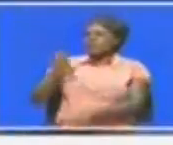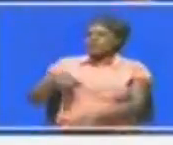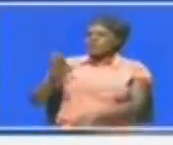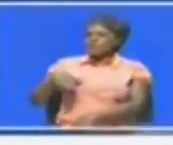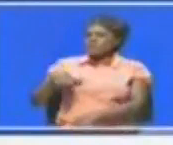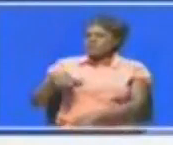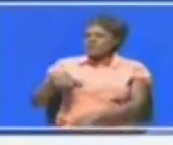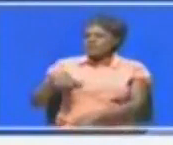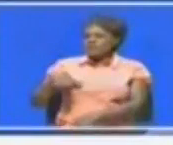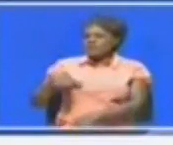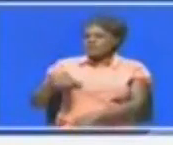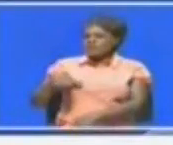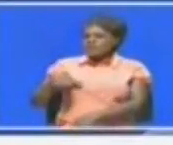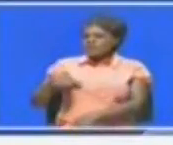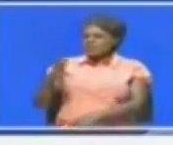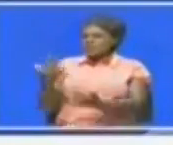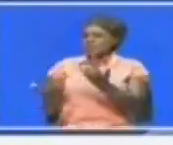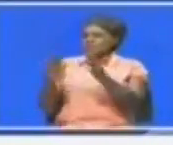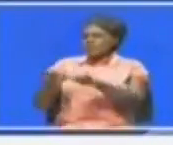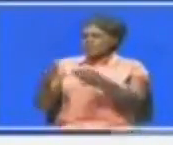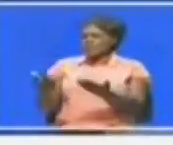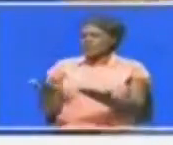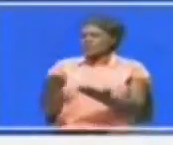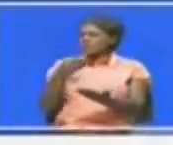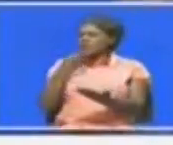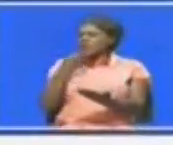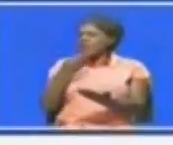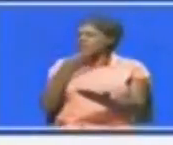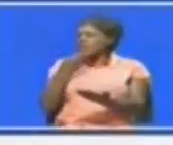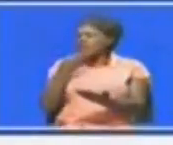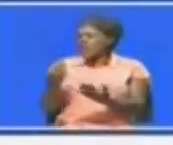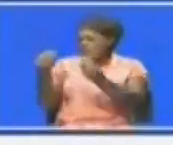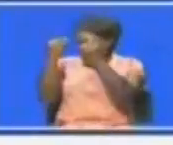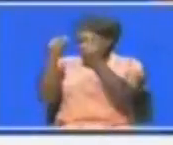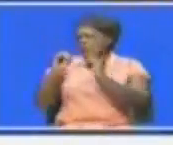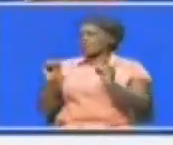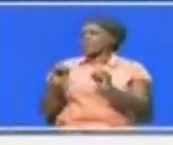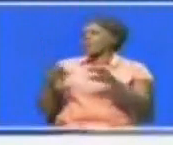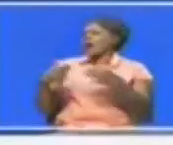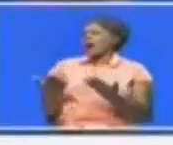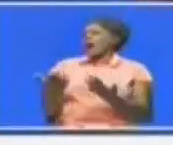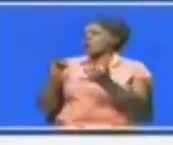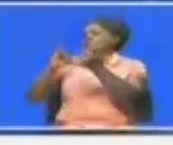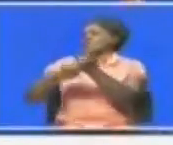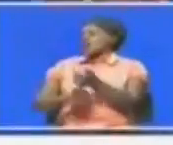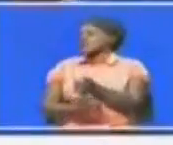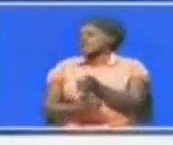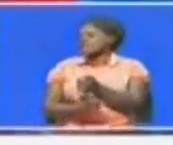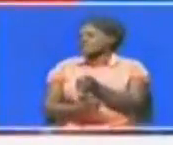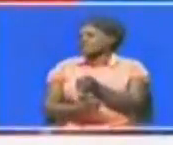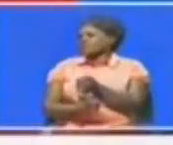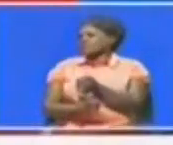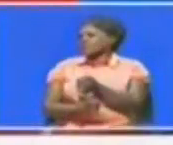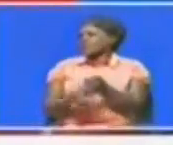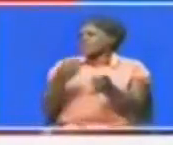wanafundwa. Unasikia kuna kitchen party za wanawake. Mimi sijasikia kitchen party za wanaume. Kwa nini wanaume hawafunzwi vile unaenda kuoa unafaa kaa na mwanamke